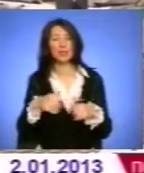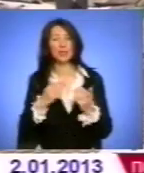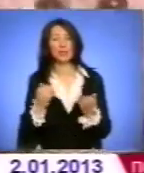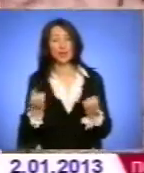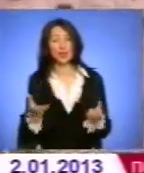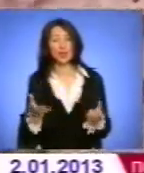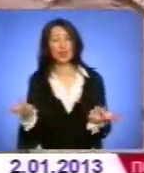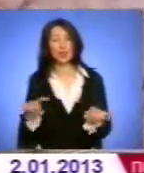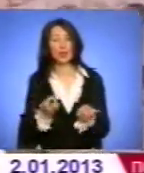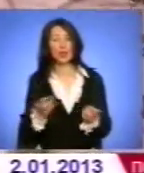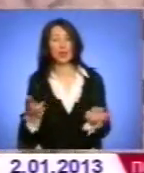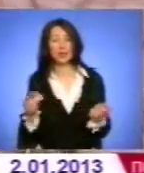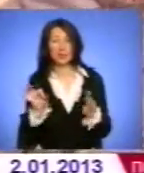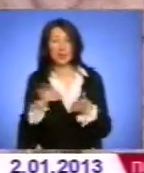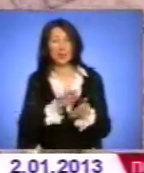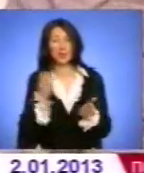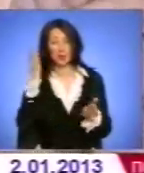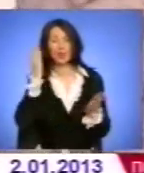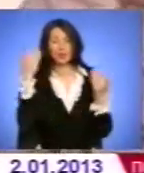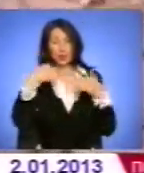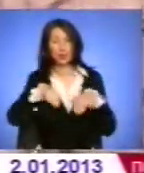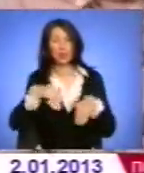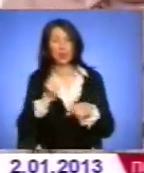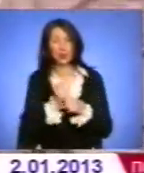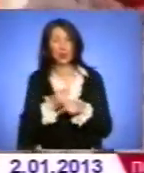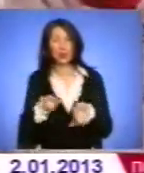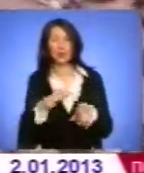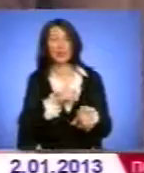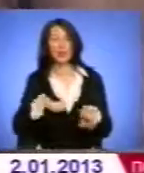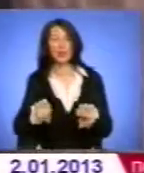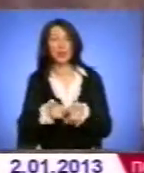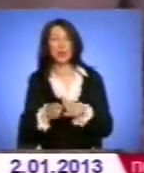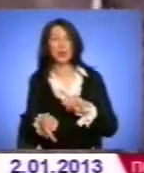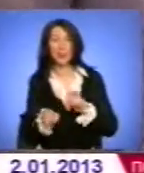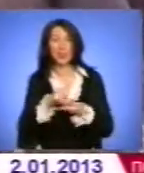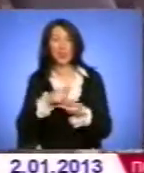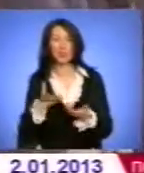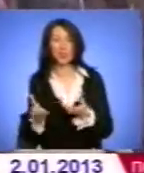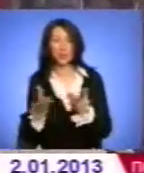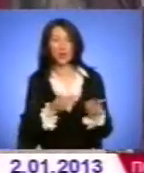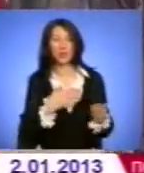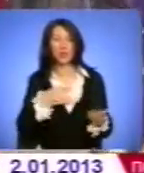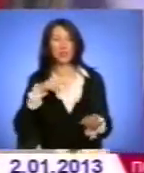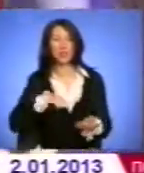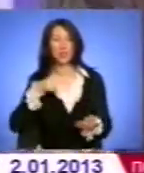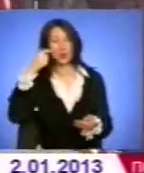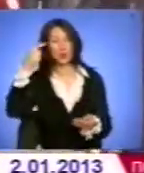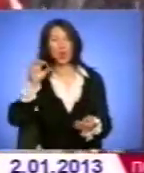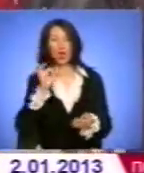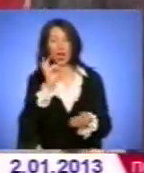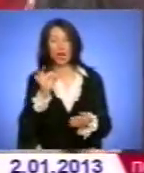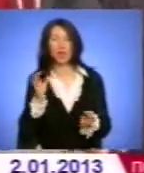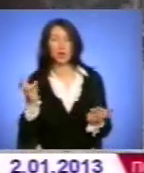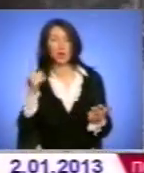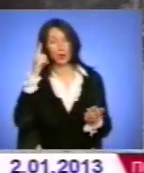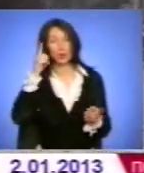доводиться одразу з головою зануритися у роботу. Саме такий перехід і впливає на наш настрій. Психологи радять подумати про